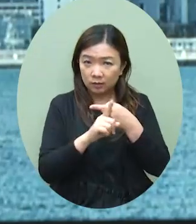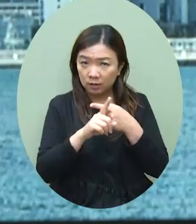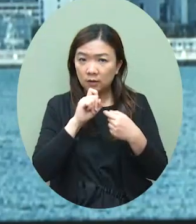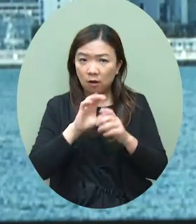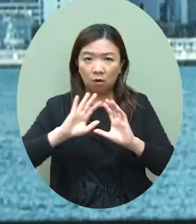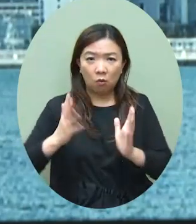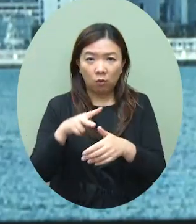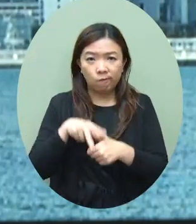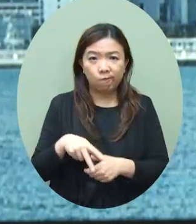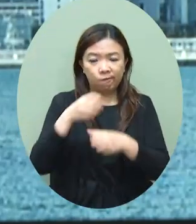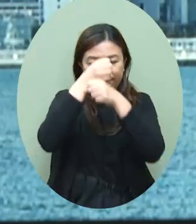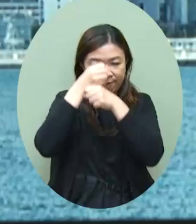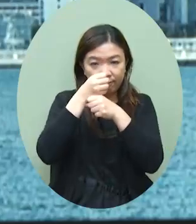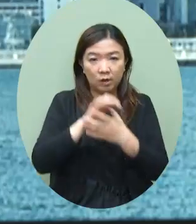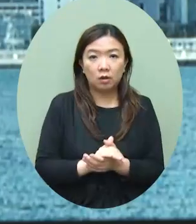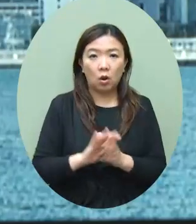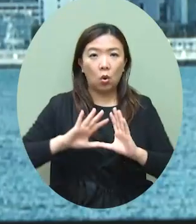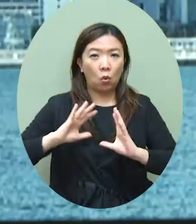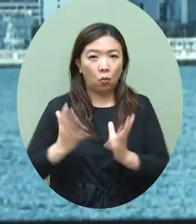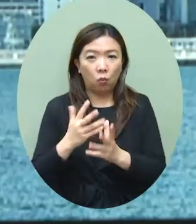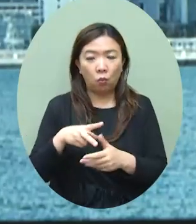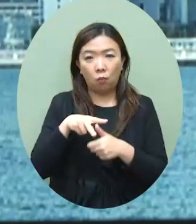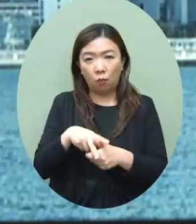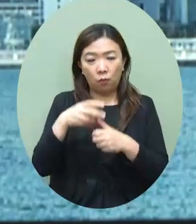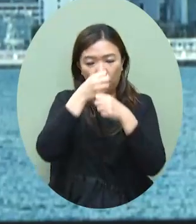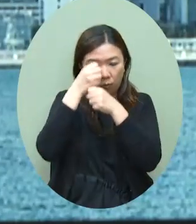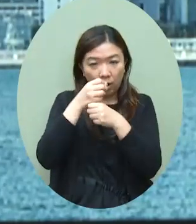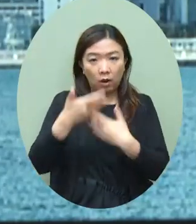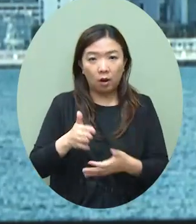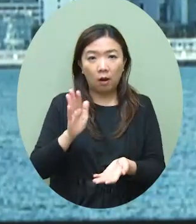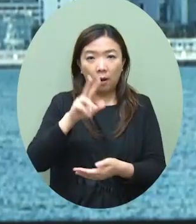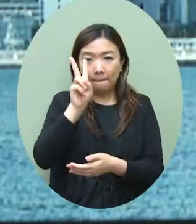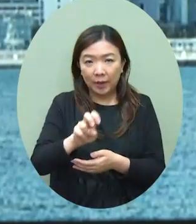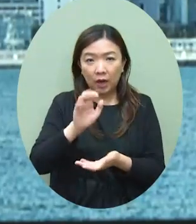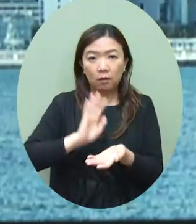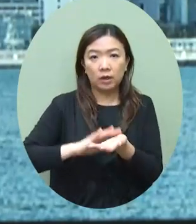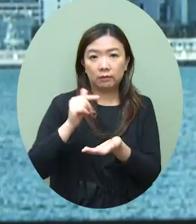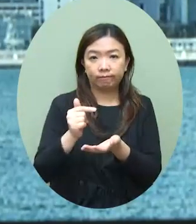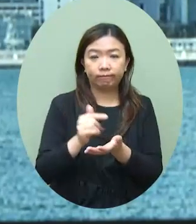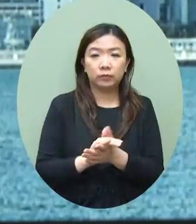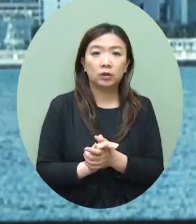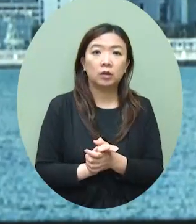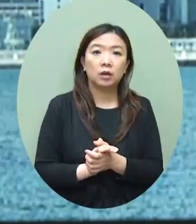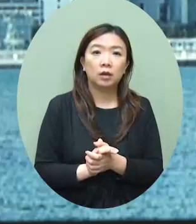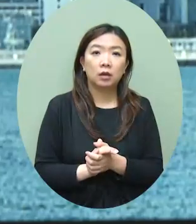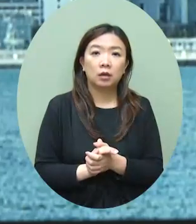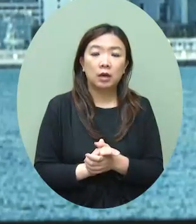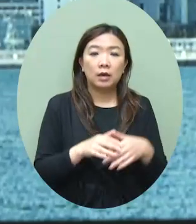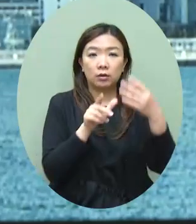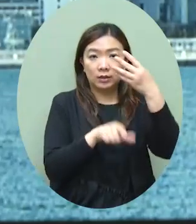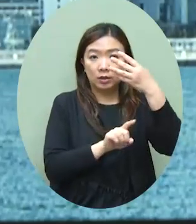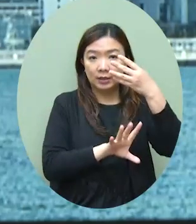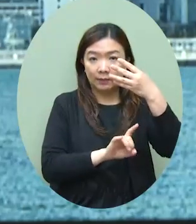圍封強檢，喺圍封強檢裏邊揾出嚟嘅陽性個案比率呢，亦都係由4月15日